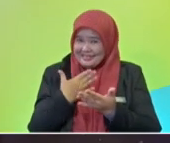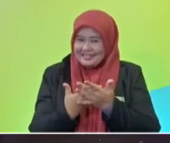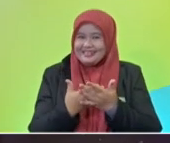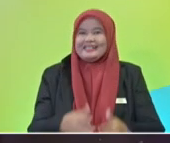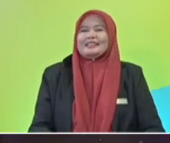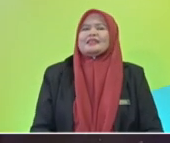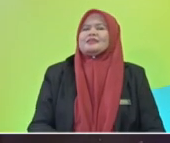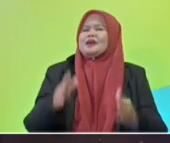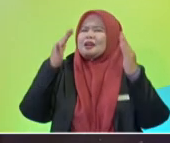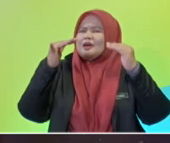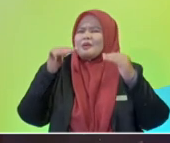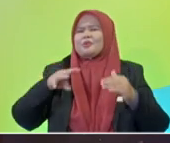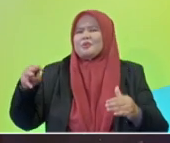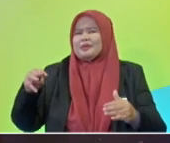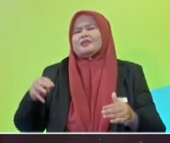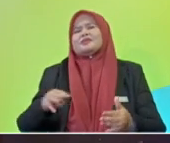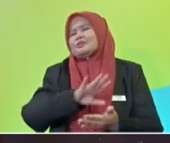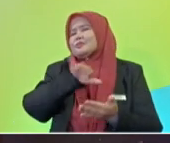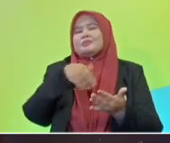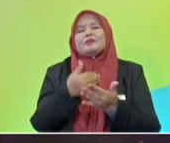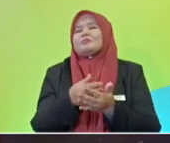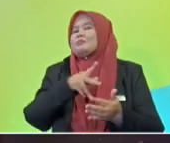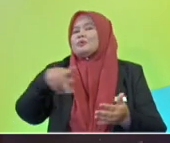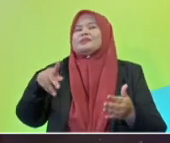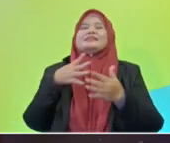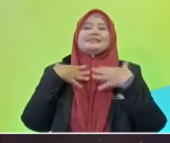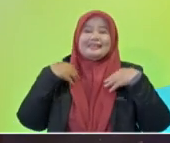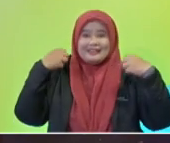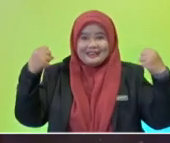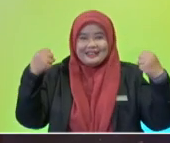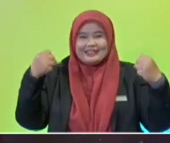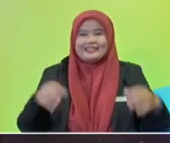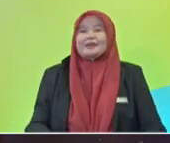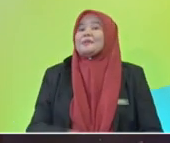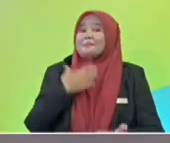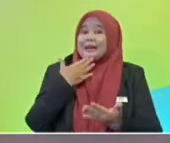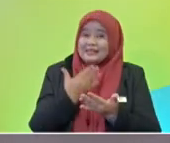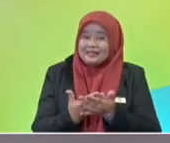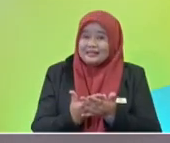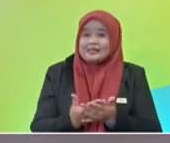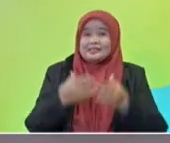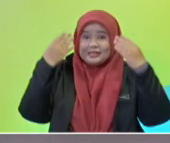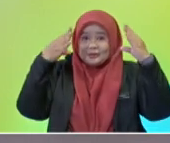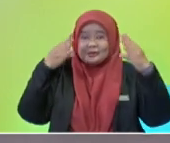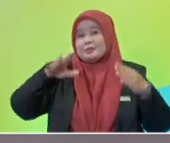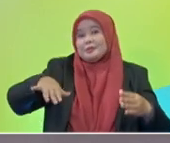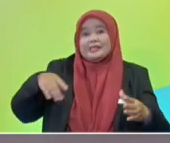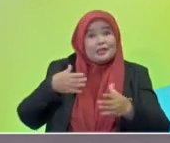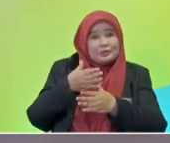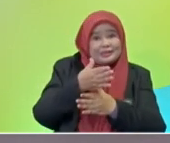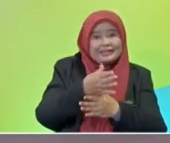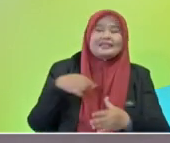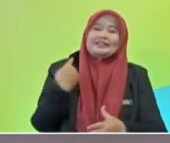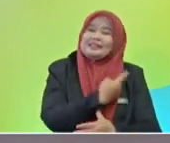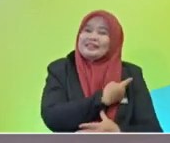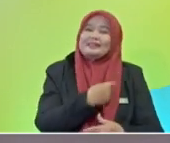diharap murid-murid yang berada dalam talian dan juga murid- muurid di rumah sihat Sejahtera Baiklah Cikgu mutu sebelum kita teruskan kelas kita